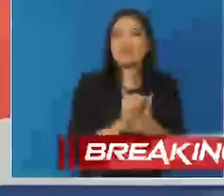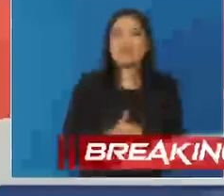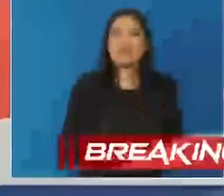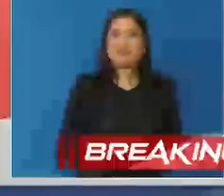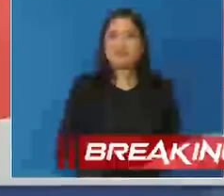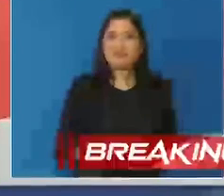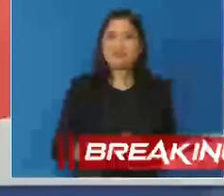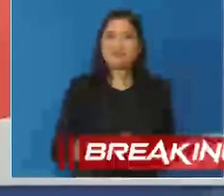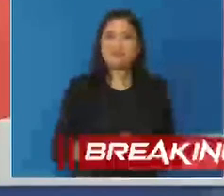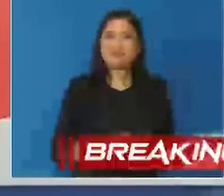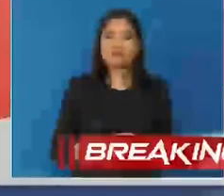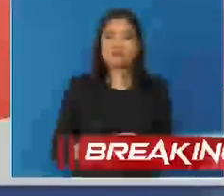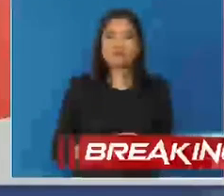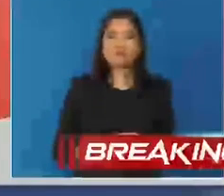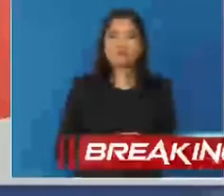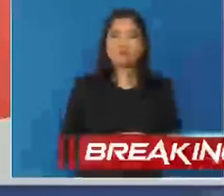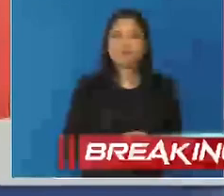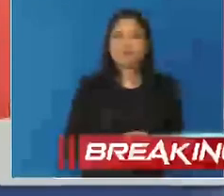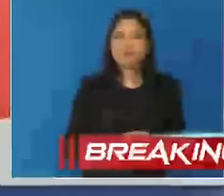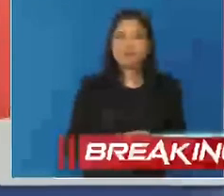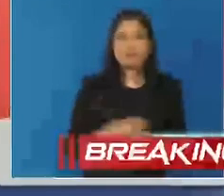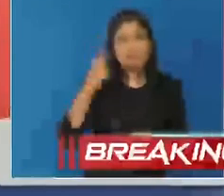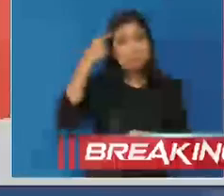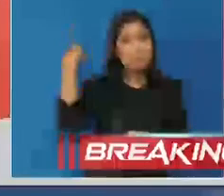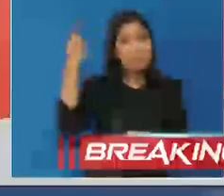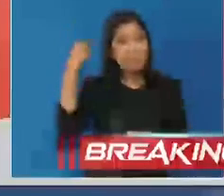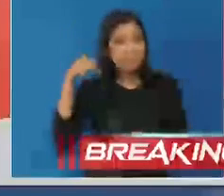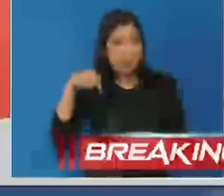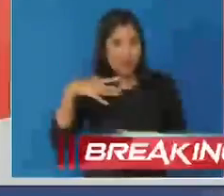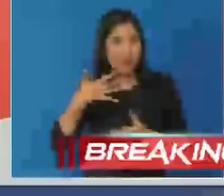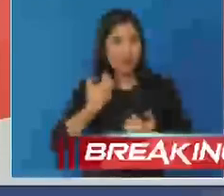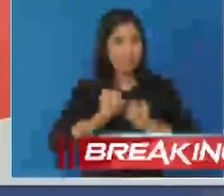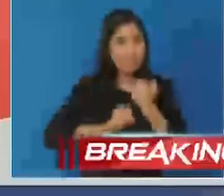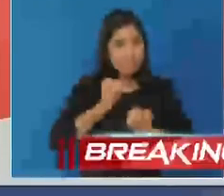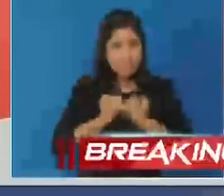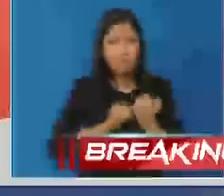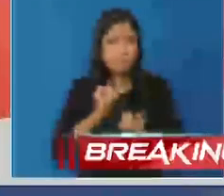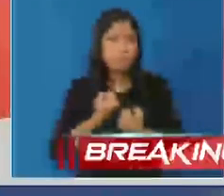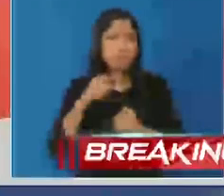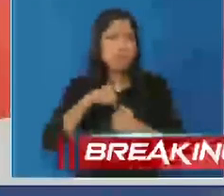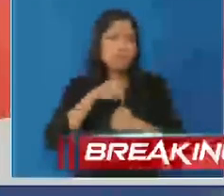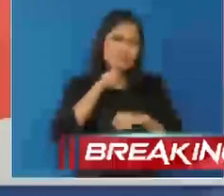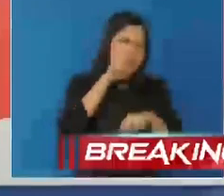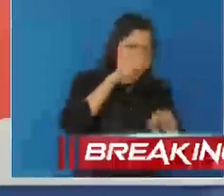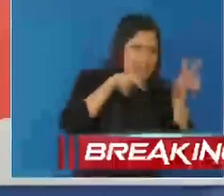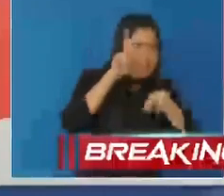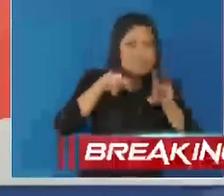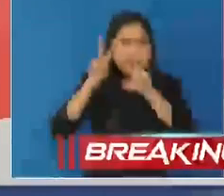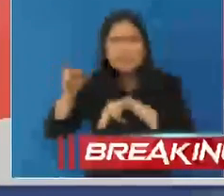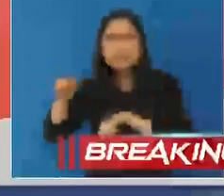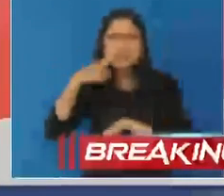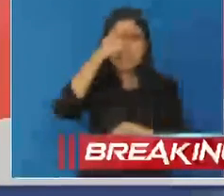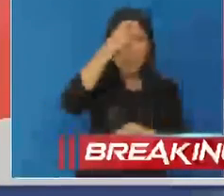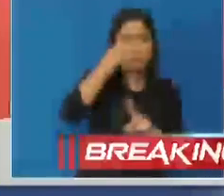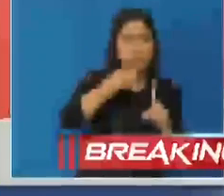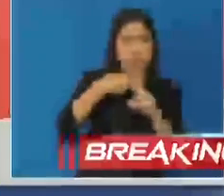bersama Hai pemerintah secara aktif sekarang tetap melaksanakan pencarian kasus positif